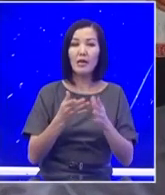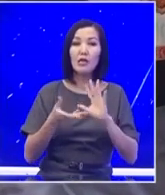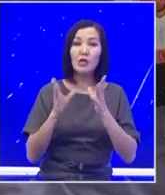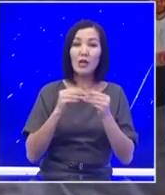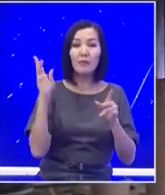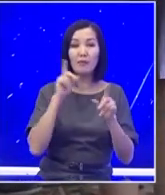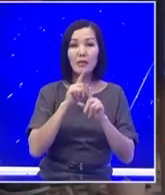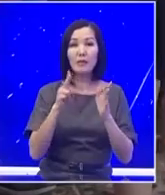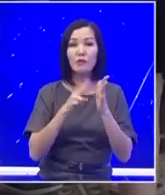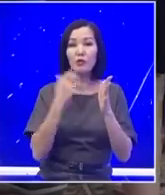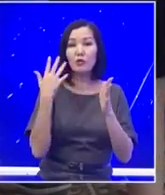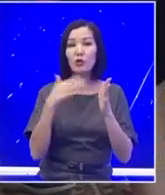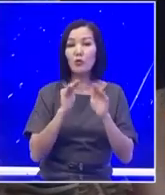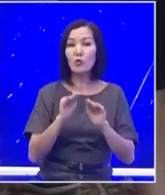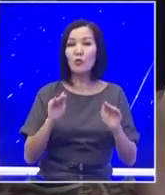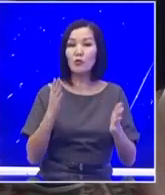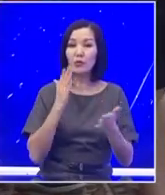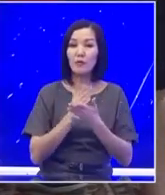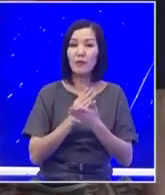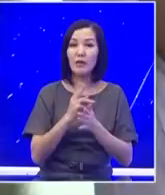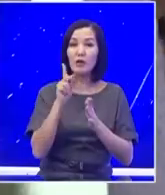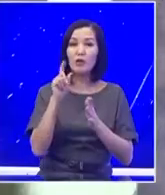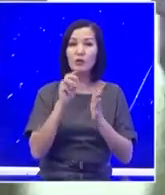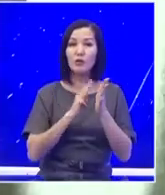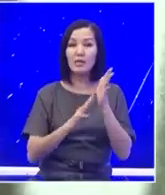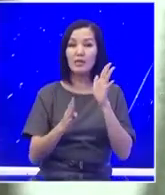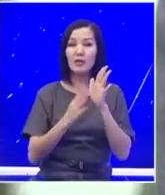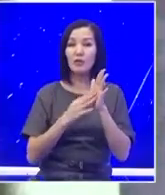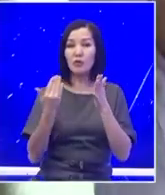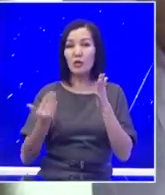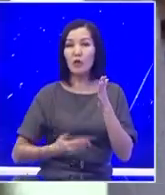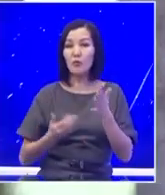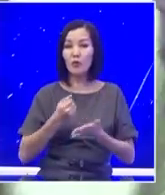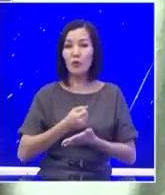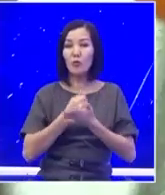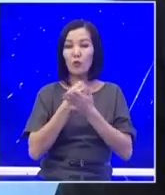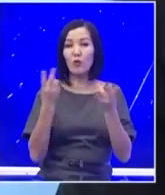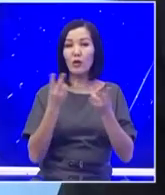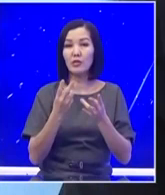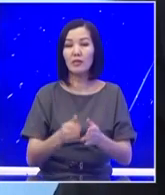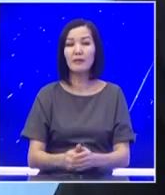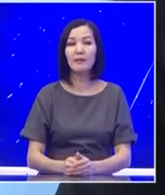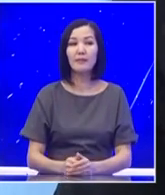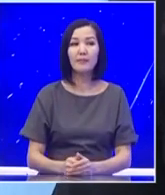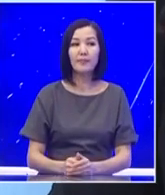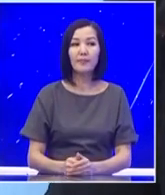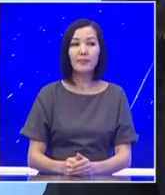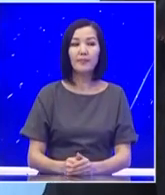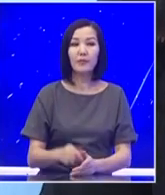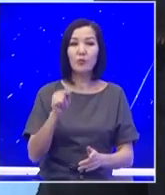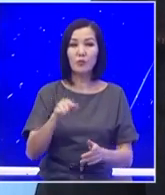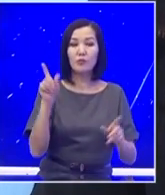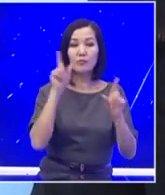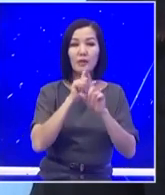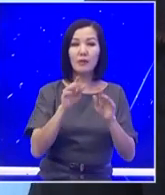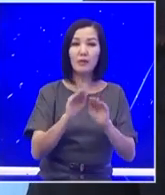бұл мектепте 750 оқушы оқыса, соның 189-ы әлеуметтік қолдауды қажет етеді. Осындай немерелерім оқиды, осы